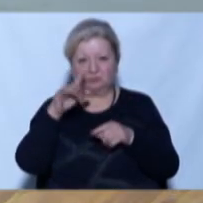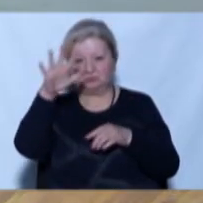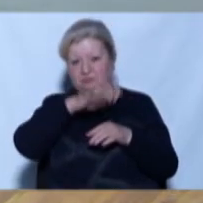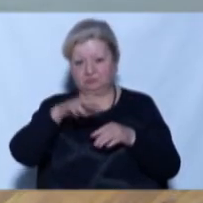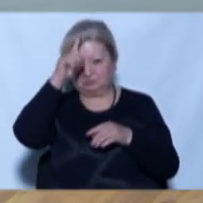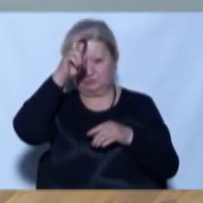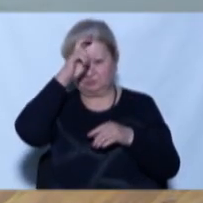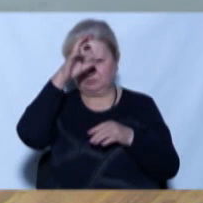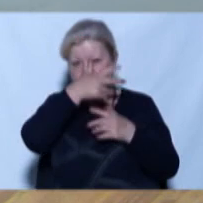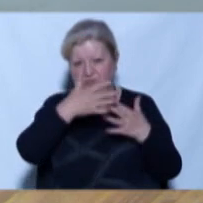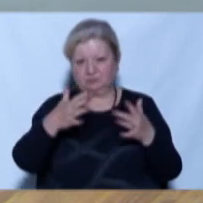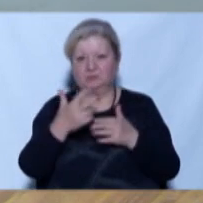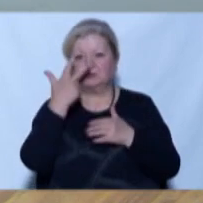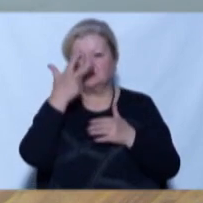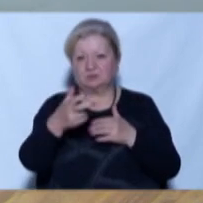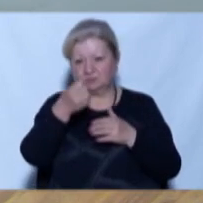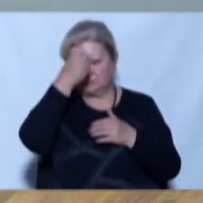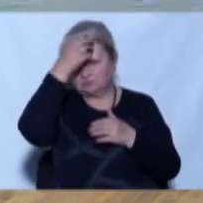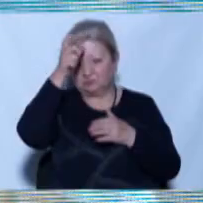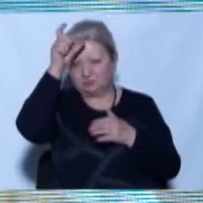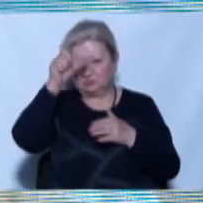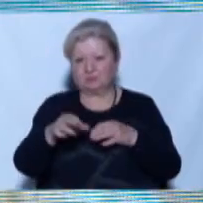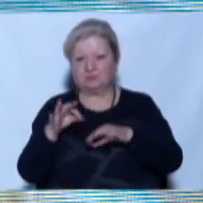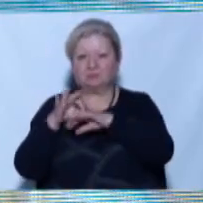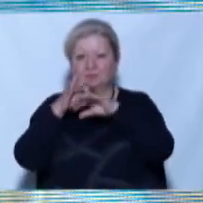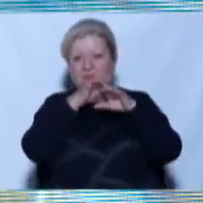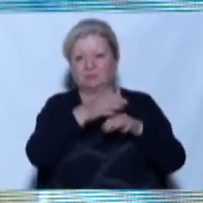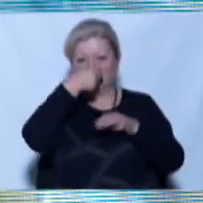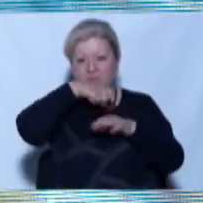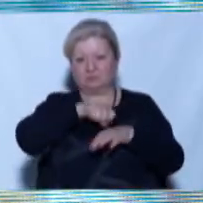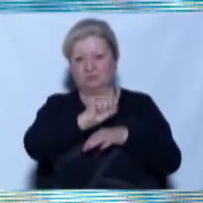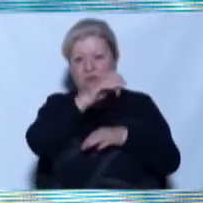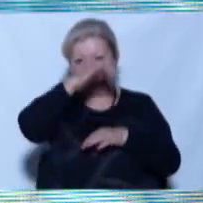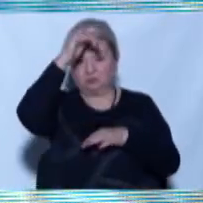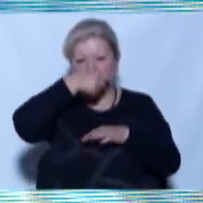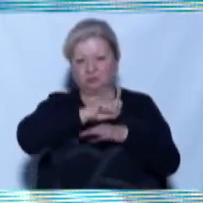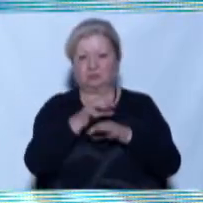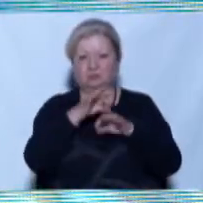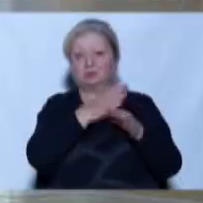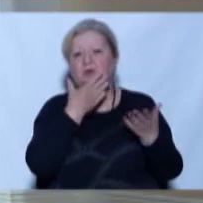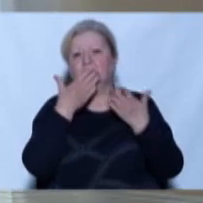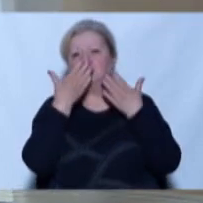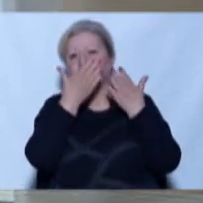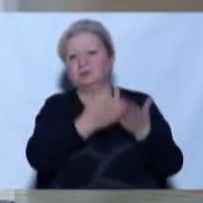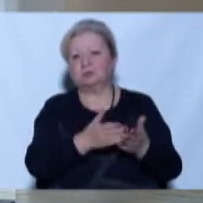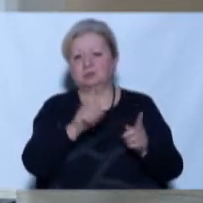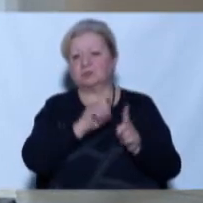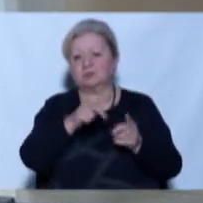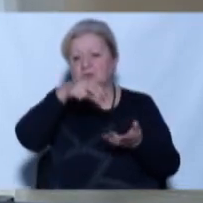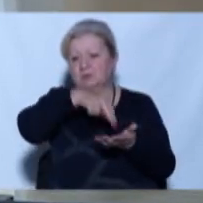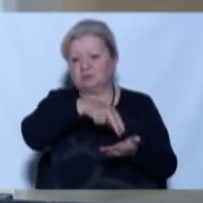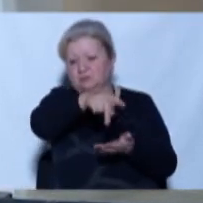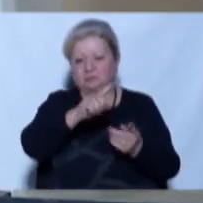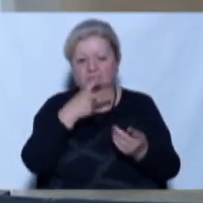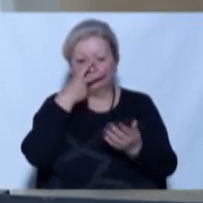ქვეყნებში. სამი ბრძენი მიიყვანეს დიდ სპილოსთან და ვკითხეს, რა იდგა მათ წინაშე.